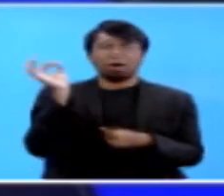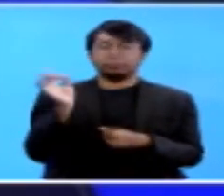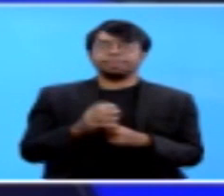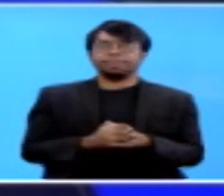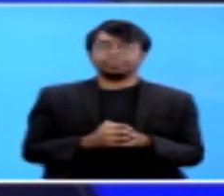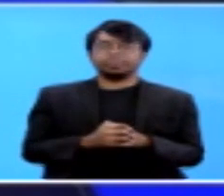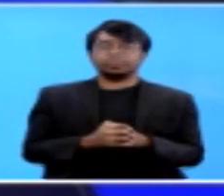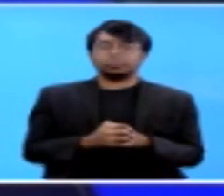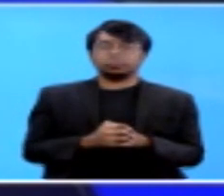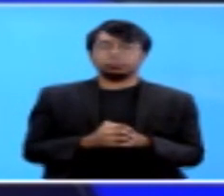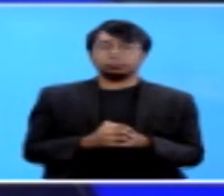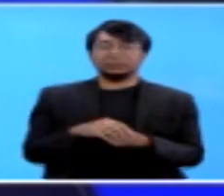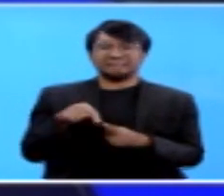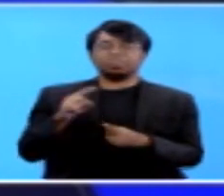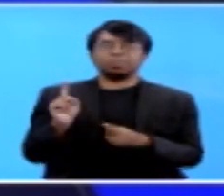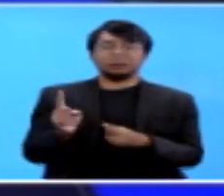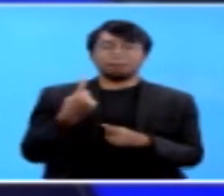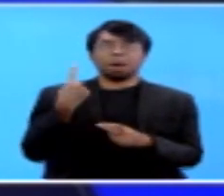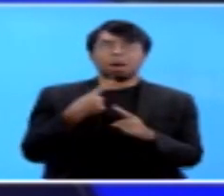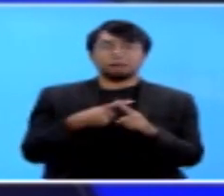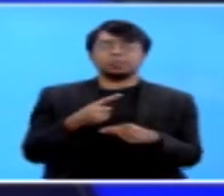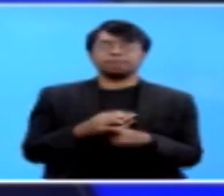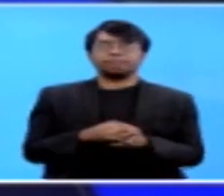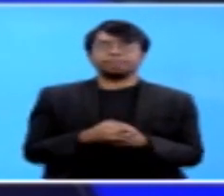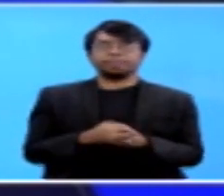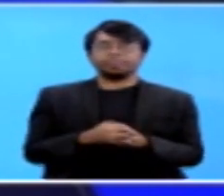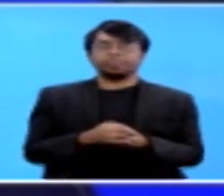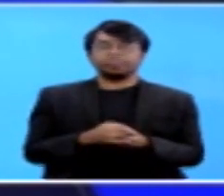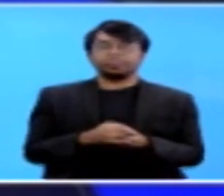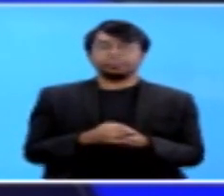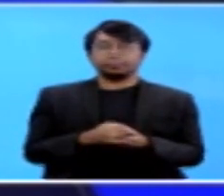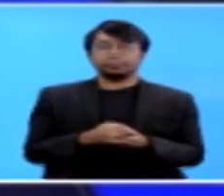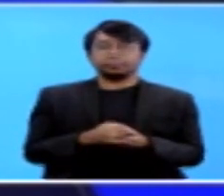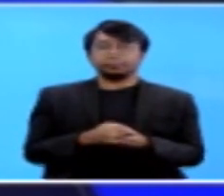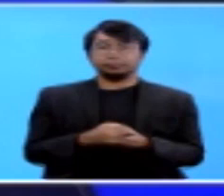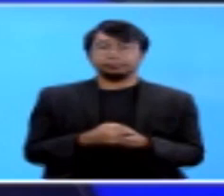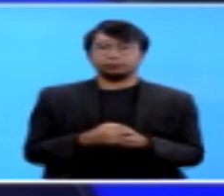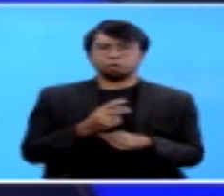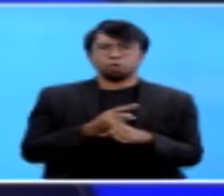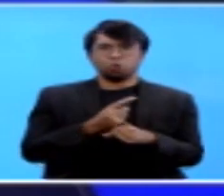Hanya sekali ini. Dan hanya dengan guru ini ya, Pak? Baik, dengan guru yang sama ya, Pak?